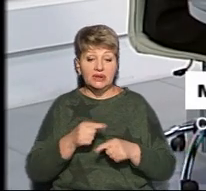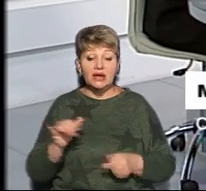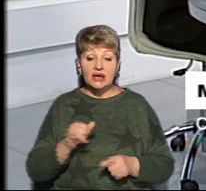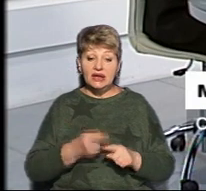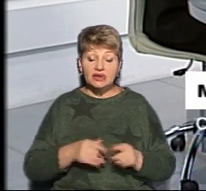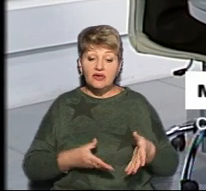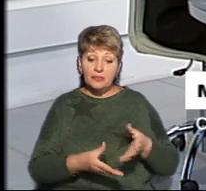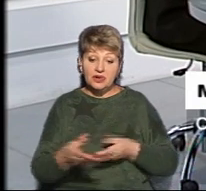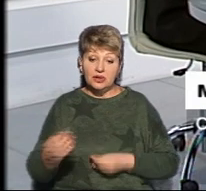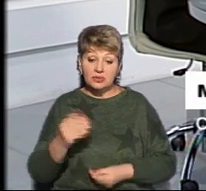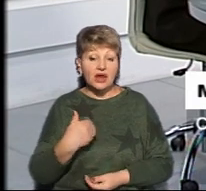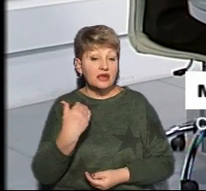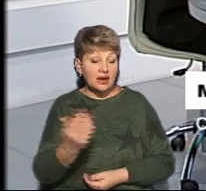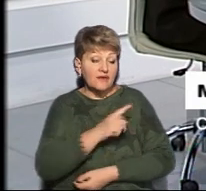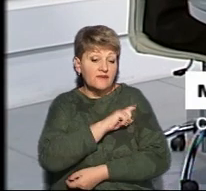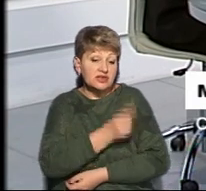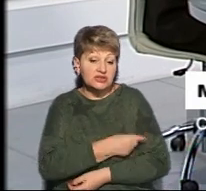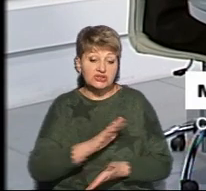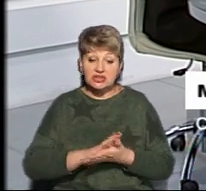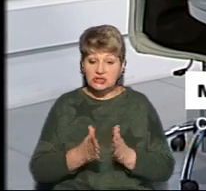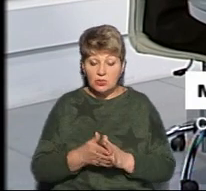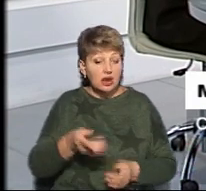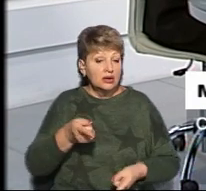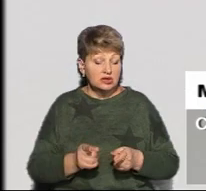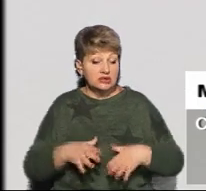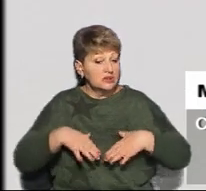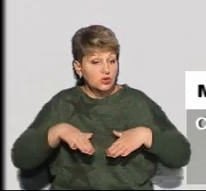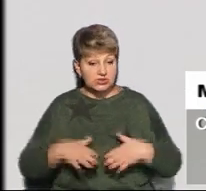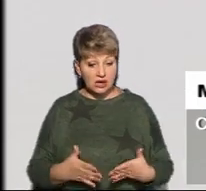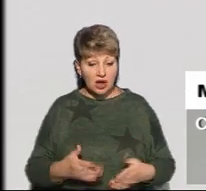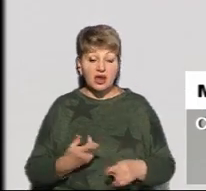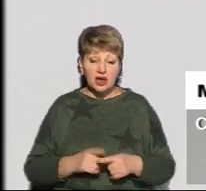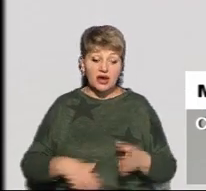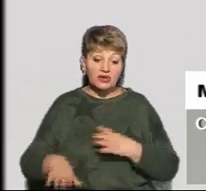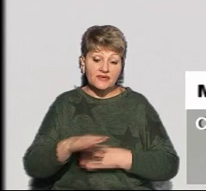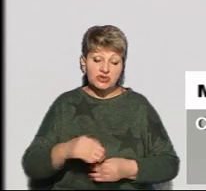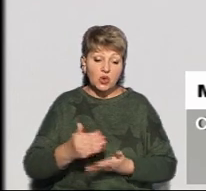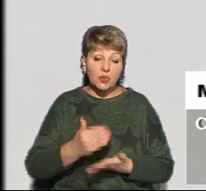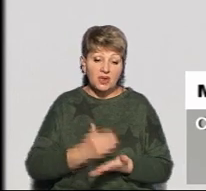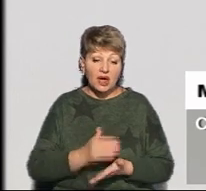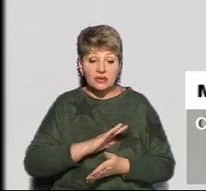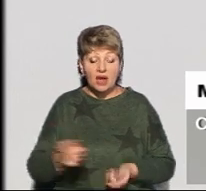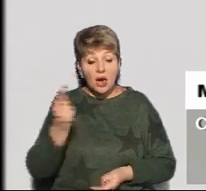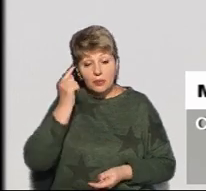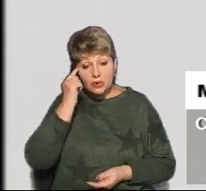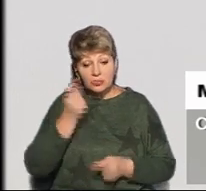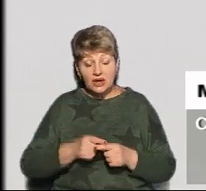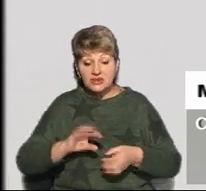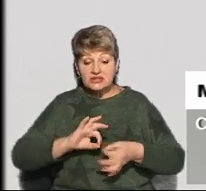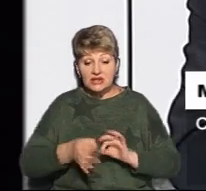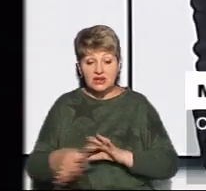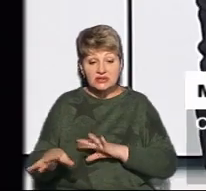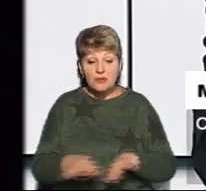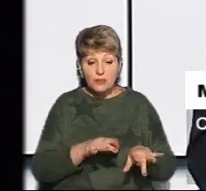це вплинуло на їхній там фізичний стан, вони вже дійсно потомились. Я думаю, що це все наслідок непродуманості цих складностей, цих